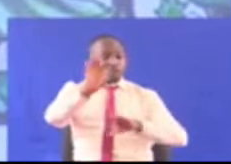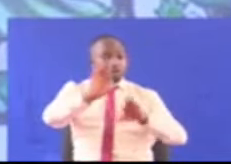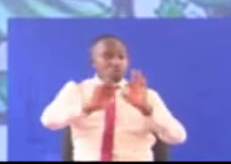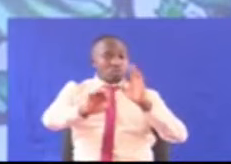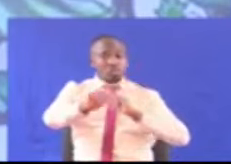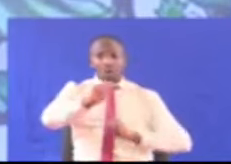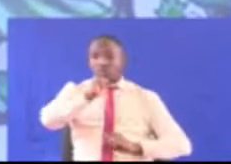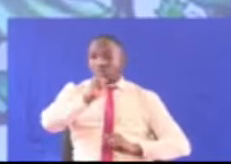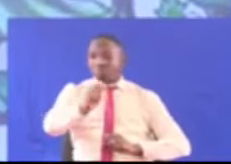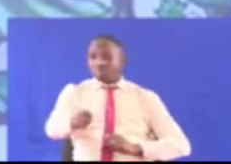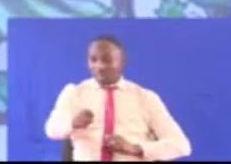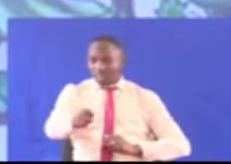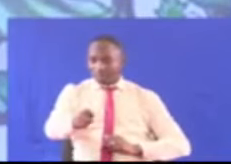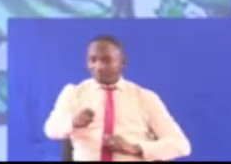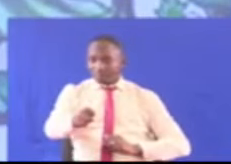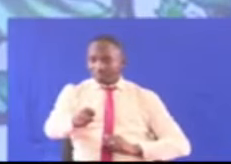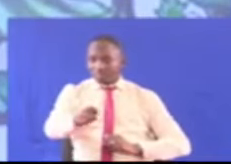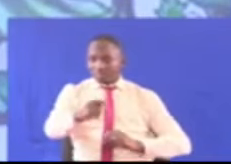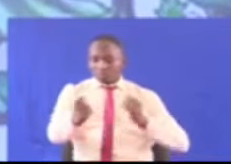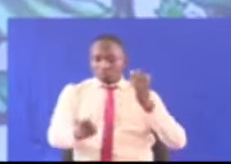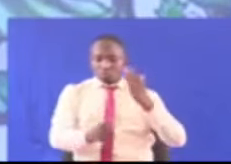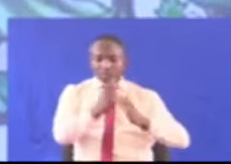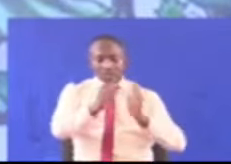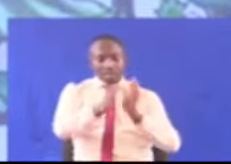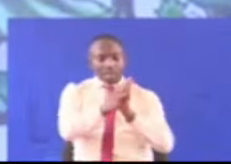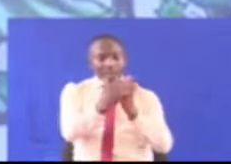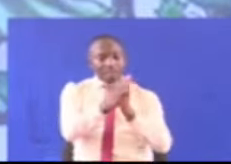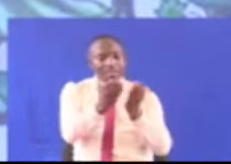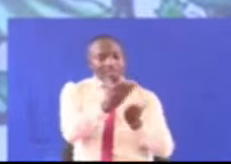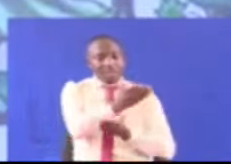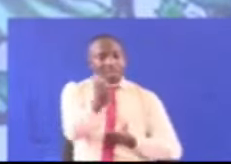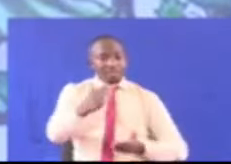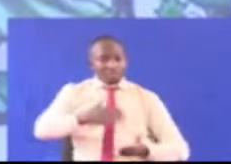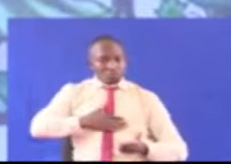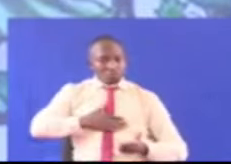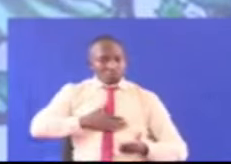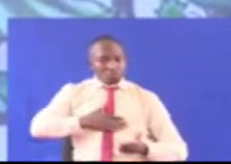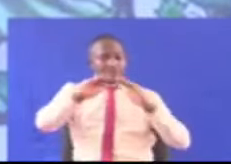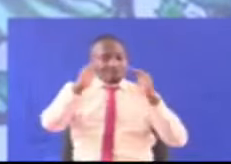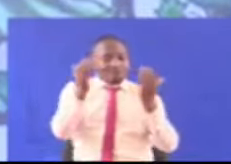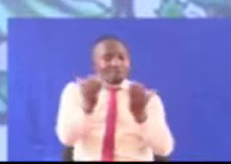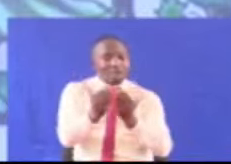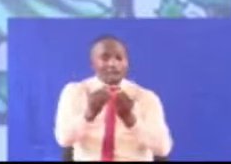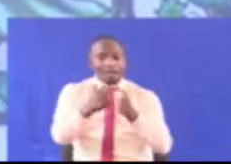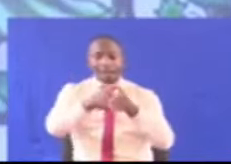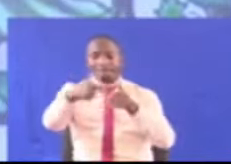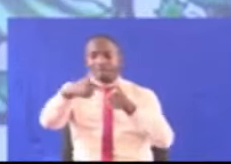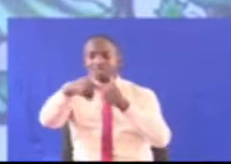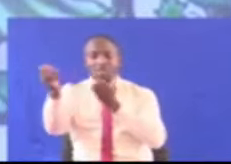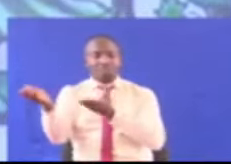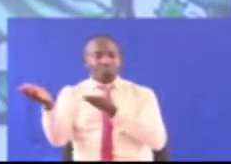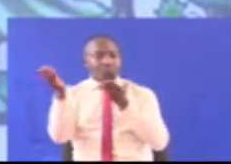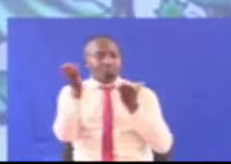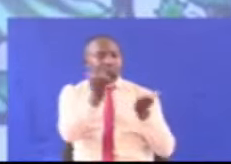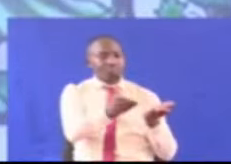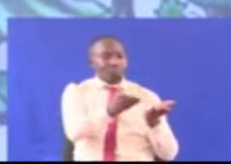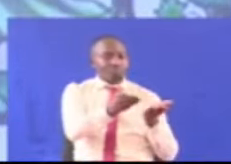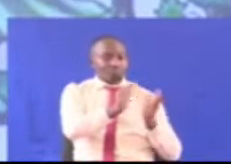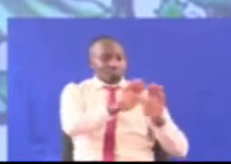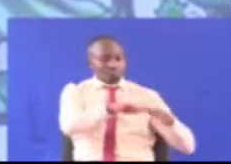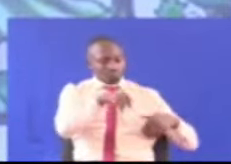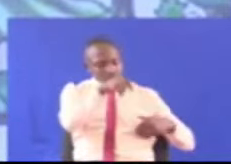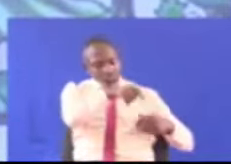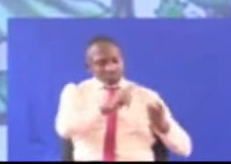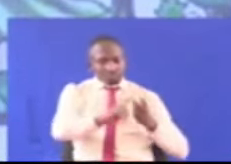Uchaguzi wa uspika kwa mujibu wa katiba yetu, majina huletwa na vyama. Na kama